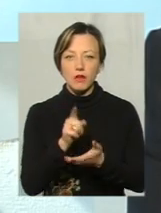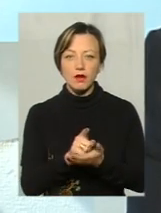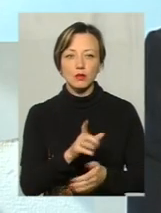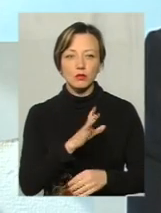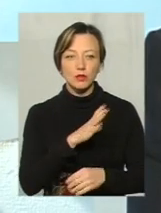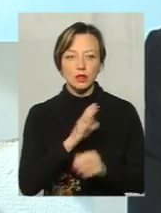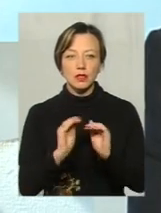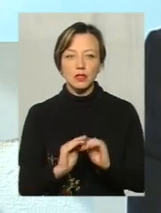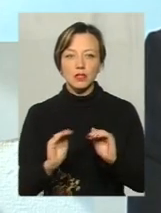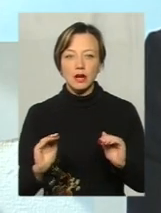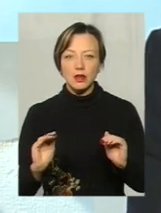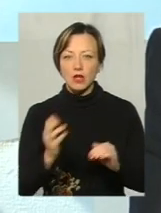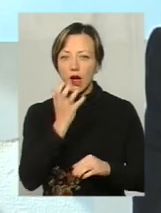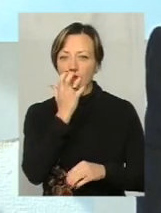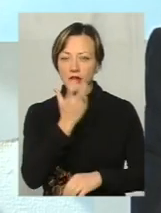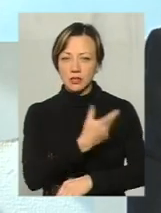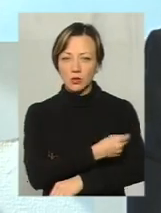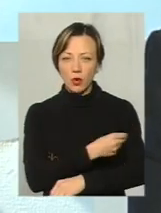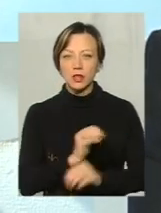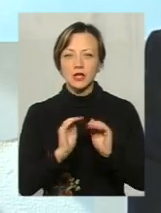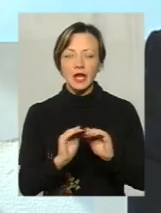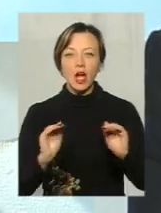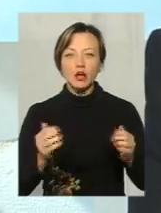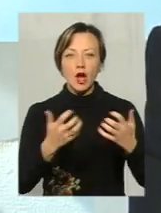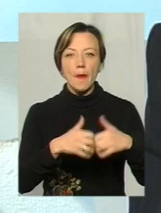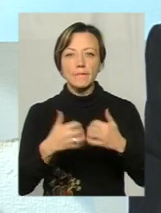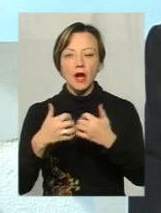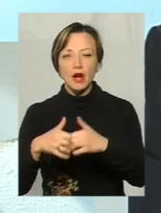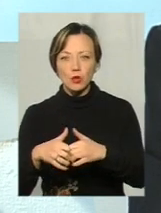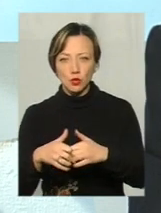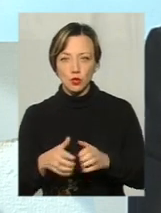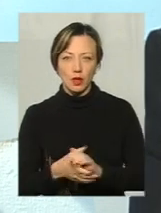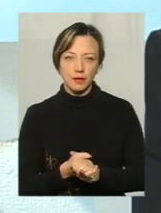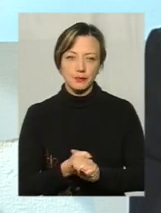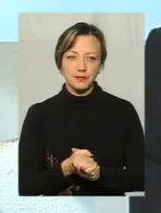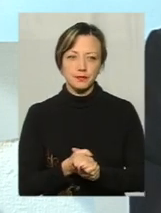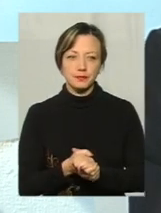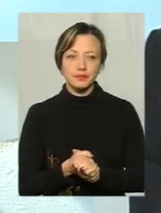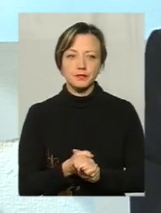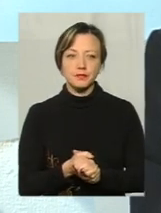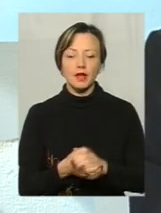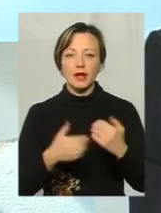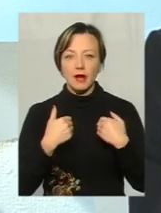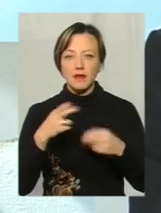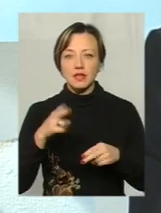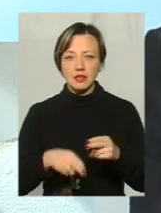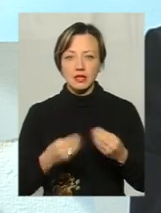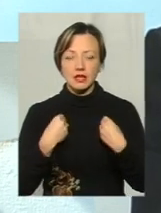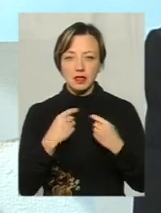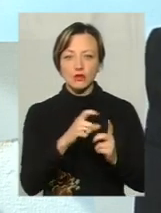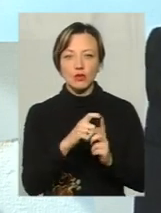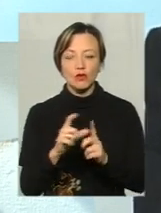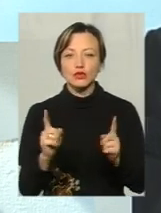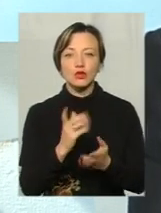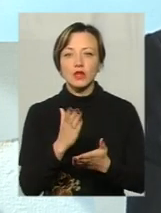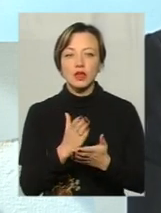бути дитячий анестезіолог, дитяча апаратура. Тобто, я в кінці, може, буду говорити, десь те слово, що